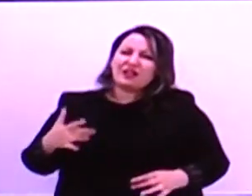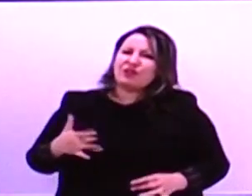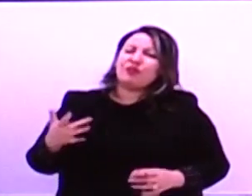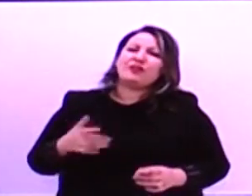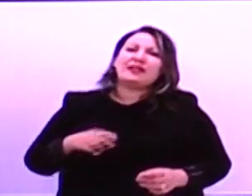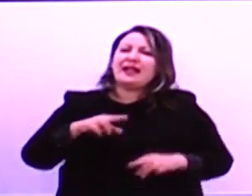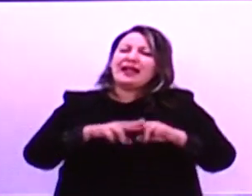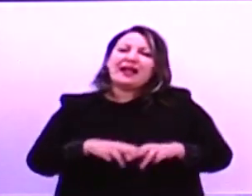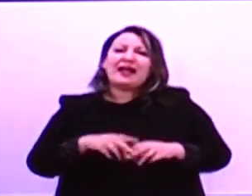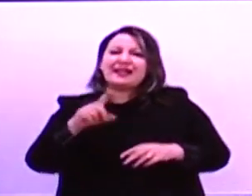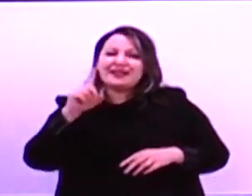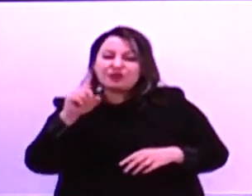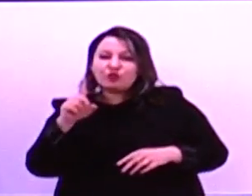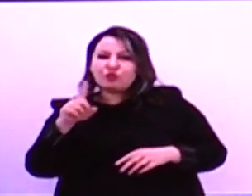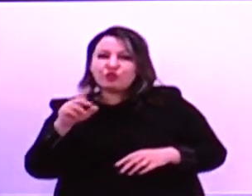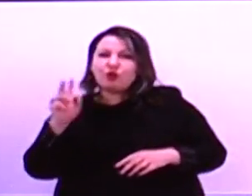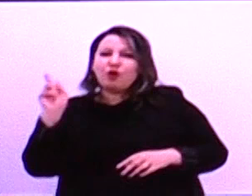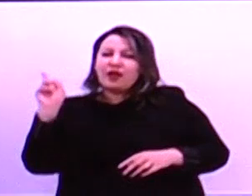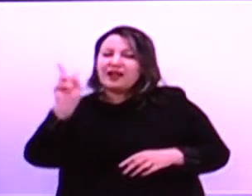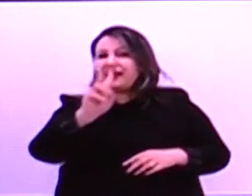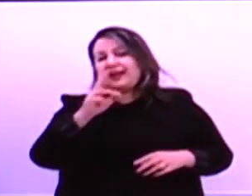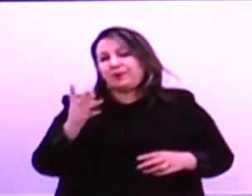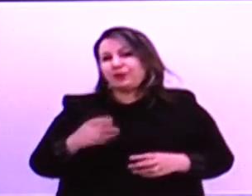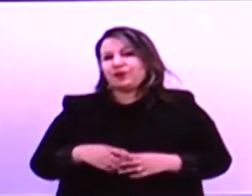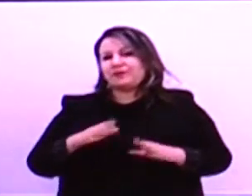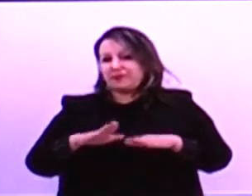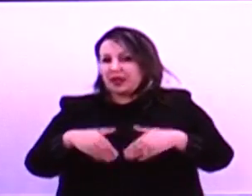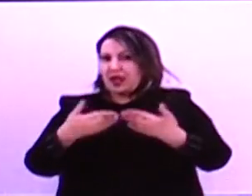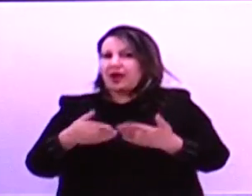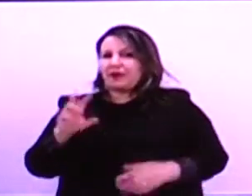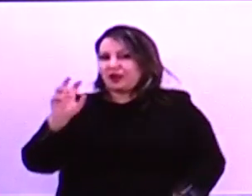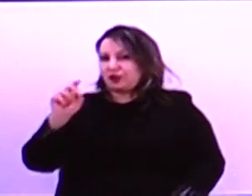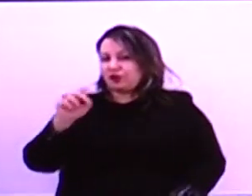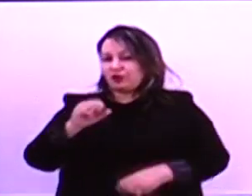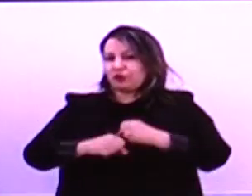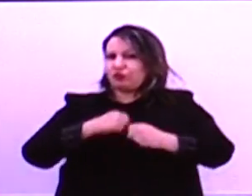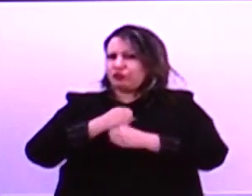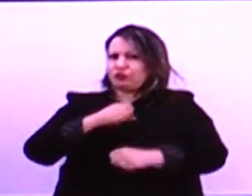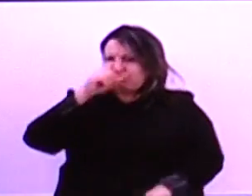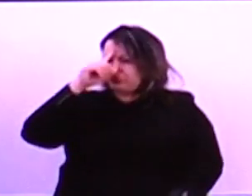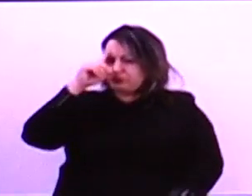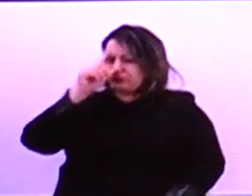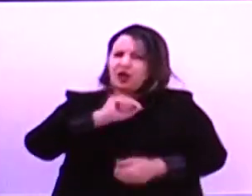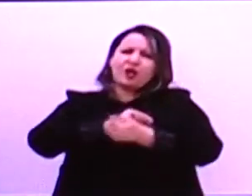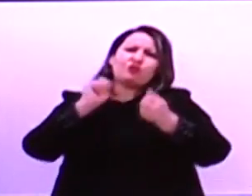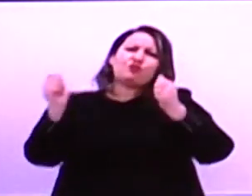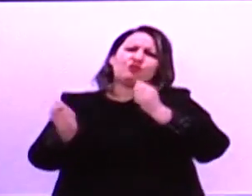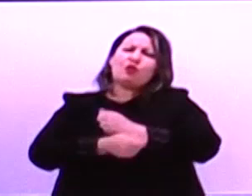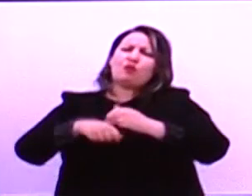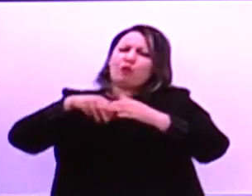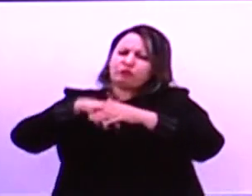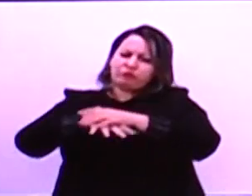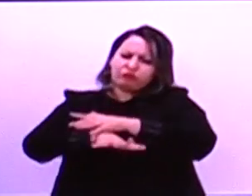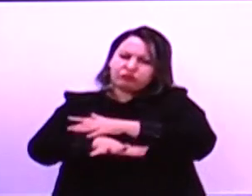والحافلات، لان الغالب التقنيه لم نتصل، ولكن بعد 30 سنه ان شاء الله لما لا تغير جذري ونستعمل